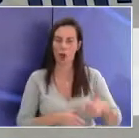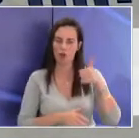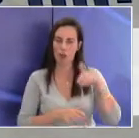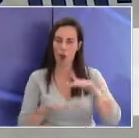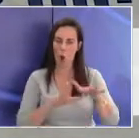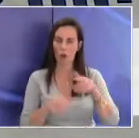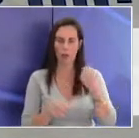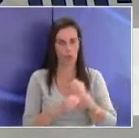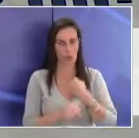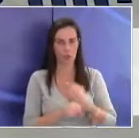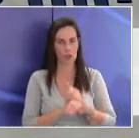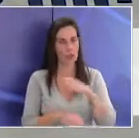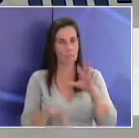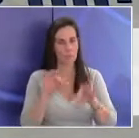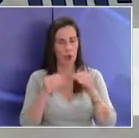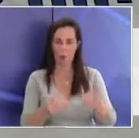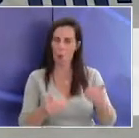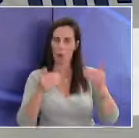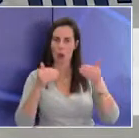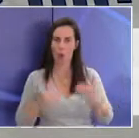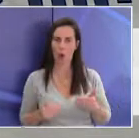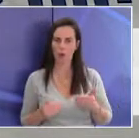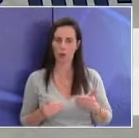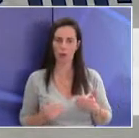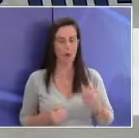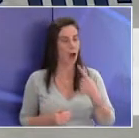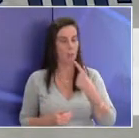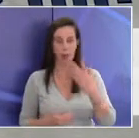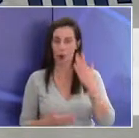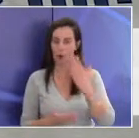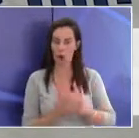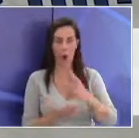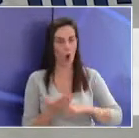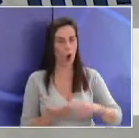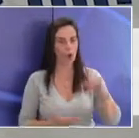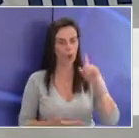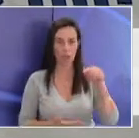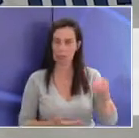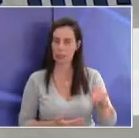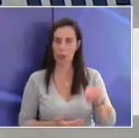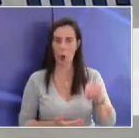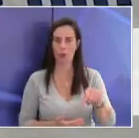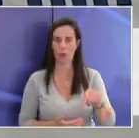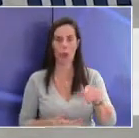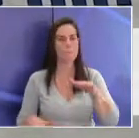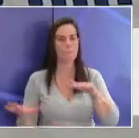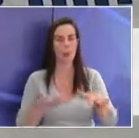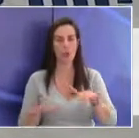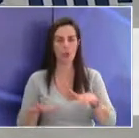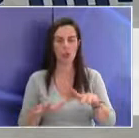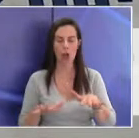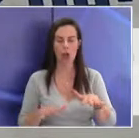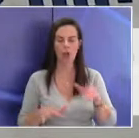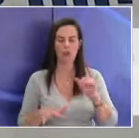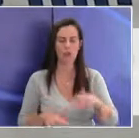החלטה ללכת לבחירות מוקדמות. אמרנו כבר במשך חודש שלם שזאת ממשלת